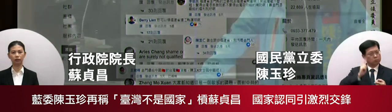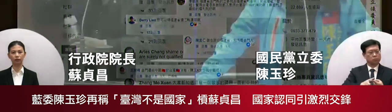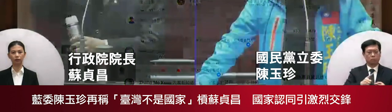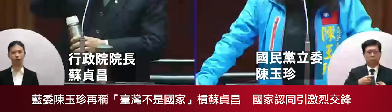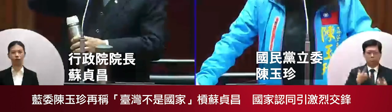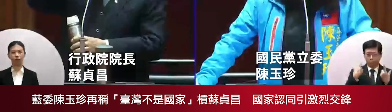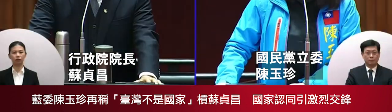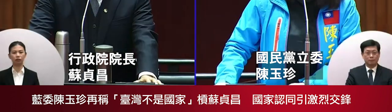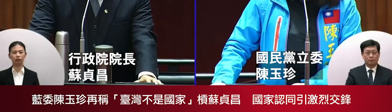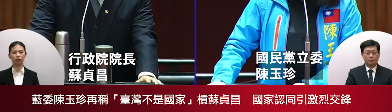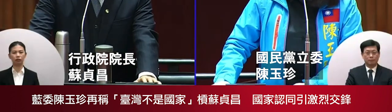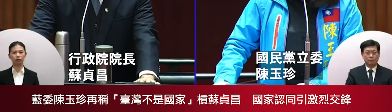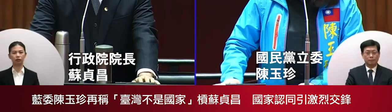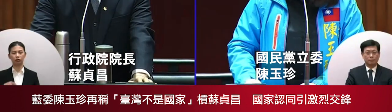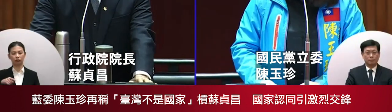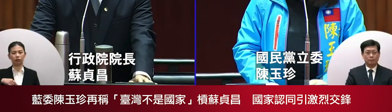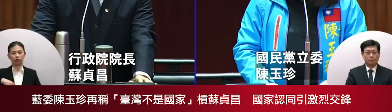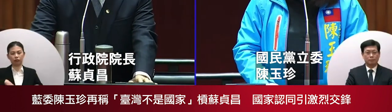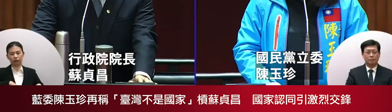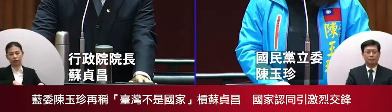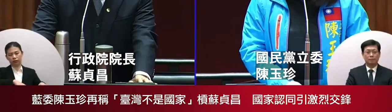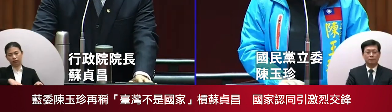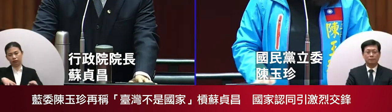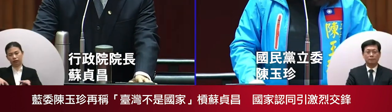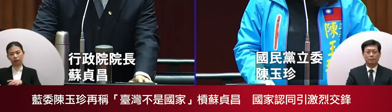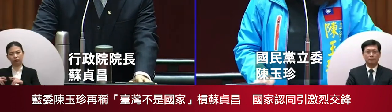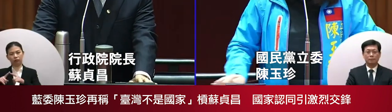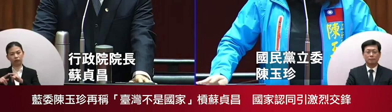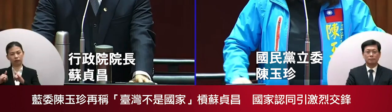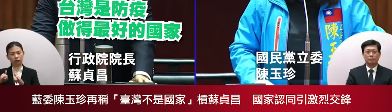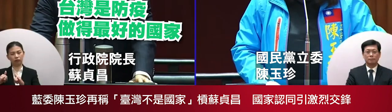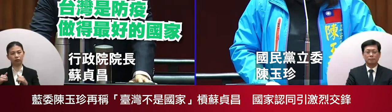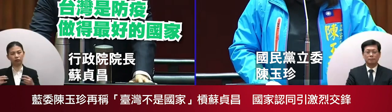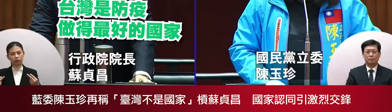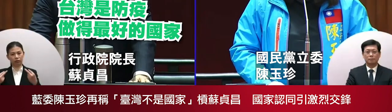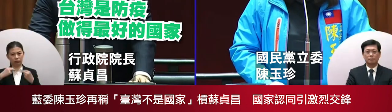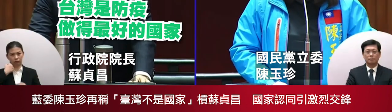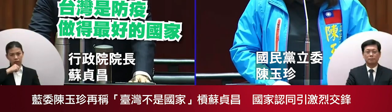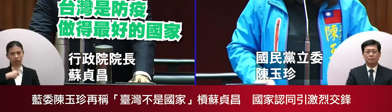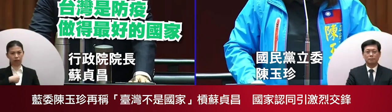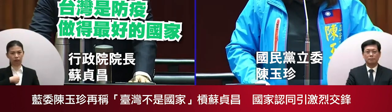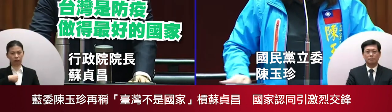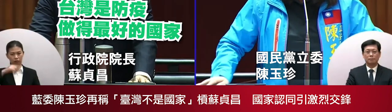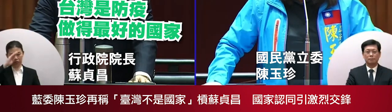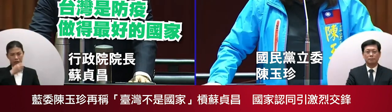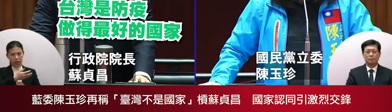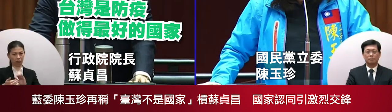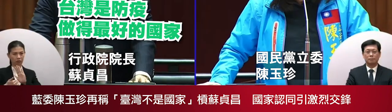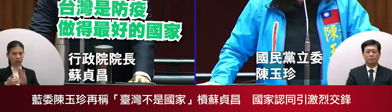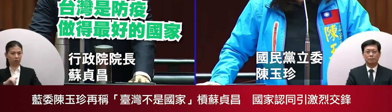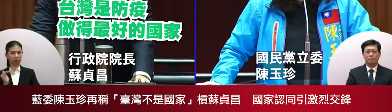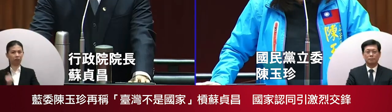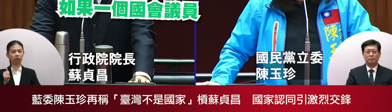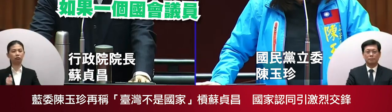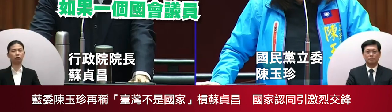是正确的东西啊。 当全世界的人都一再称誉台湾是防疫做得最好的国家